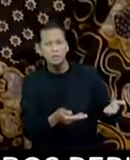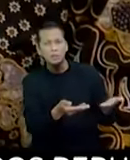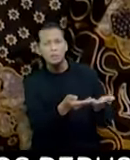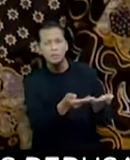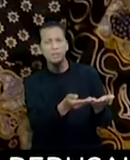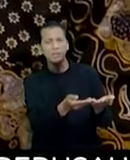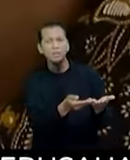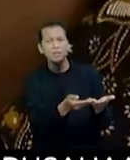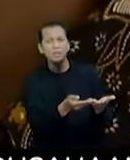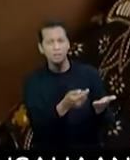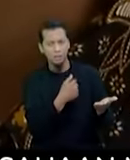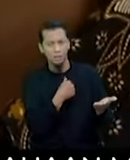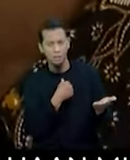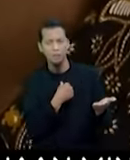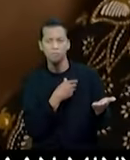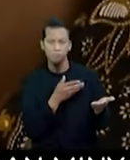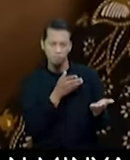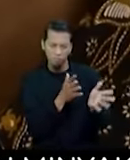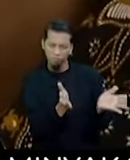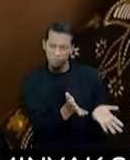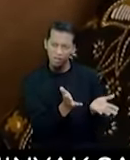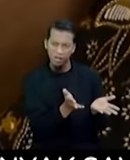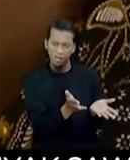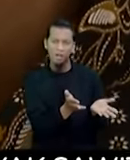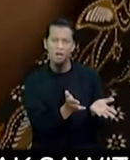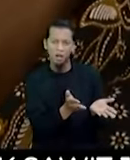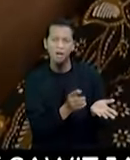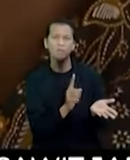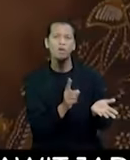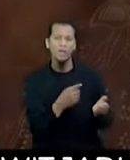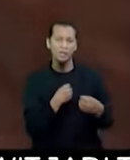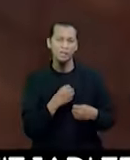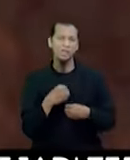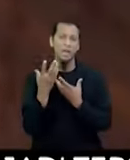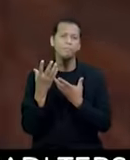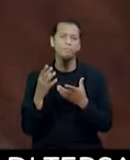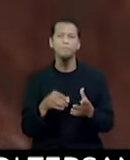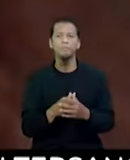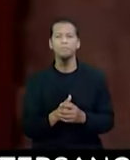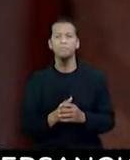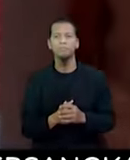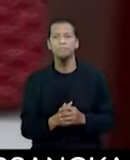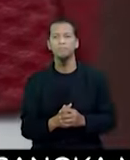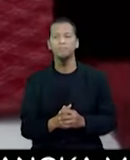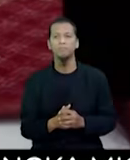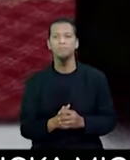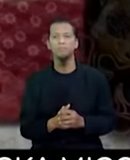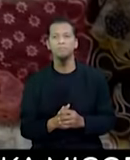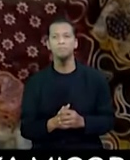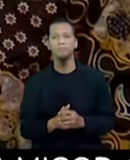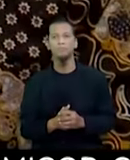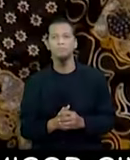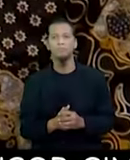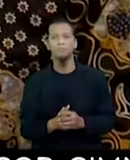mendorong saya memeluk agama Islam dan bakteri saya yaitu jodoh Hai ternyata